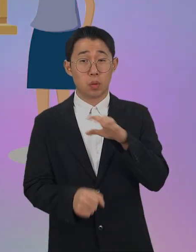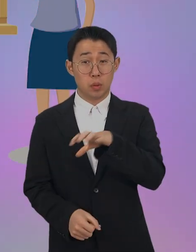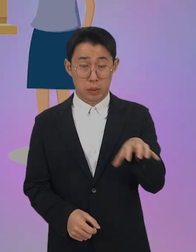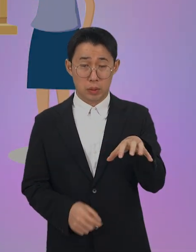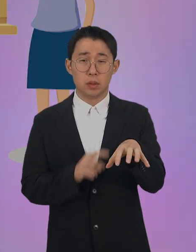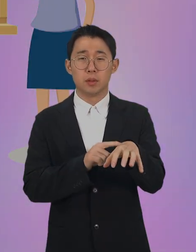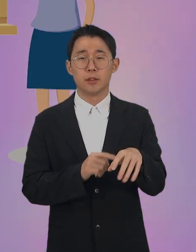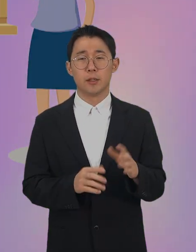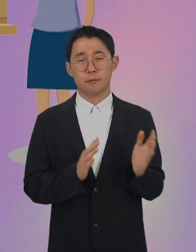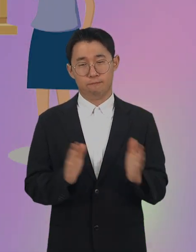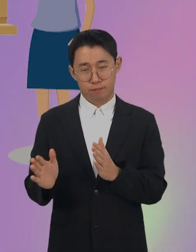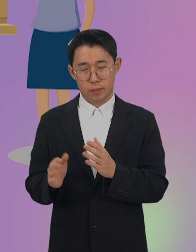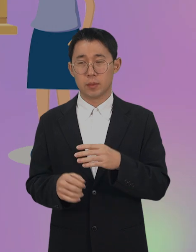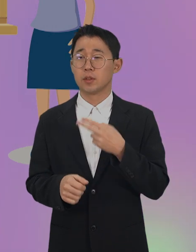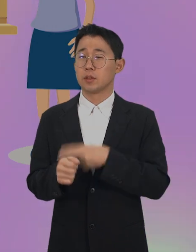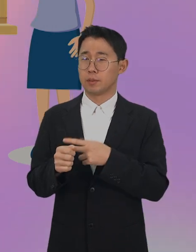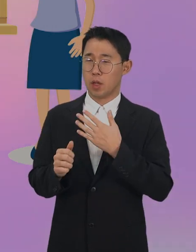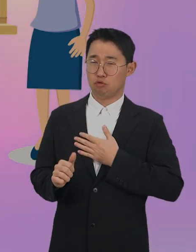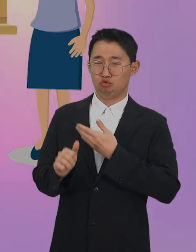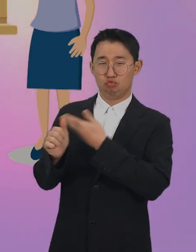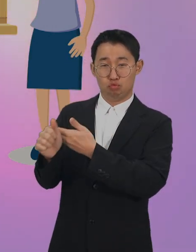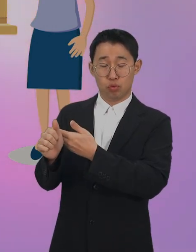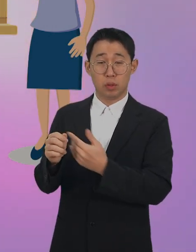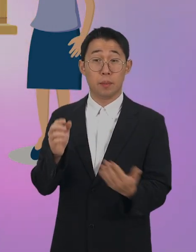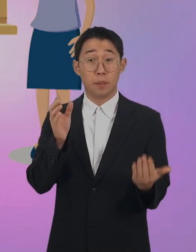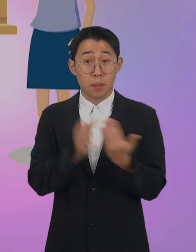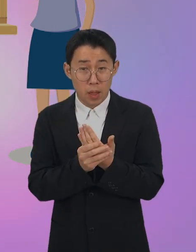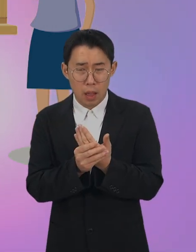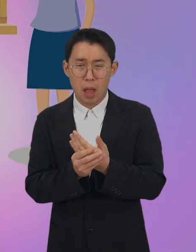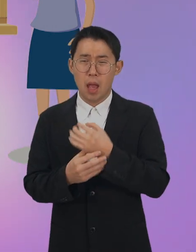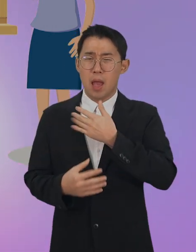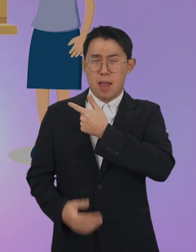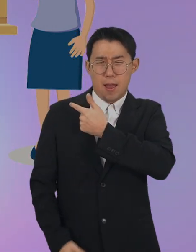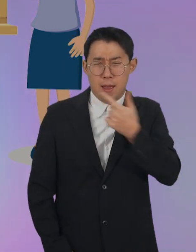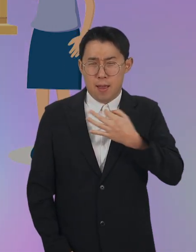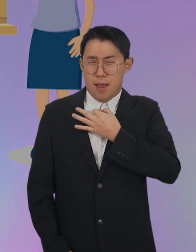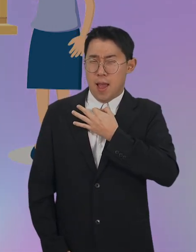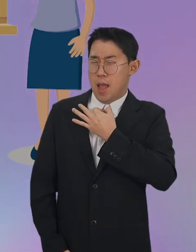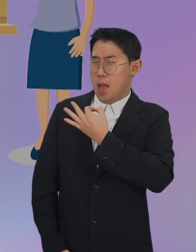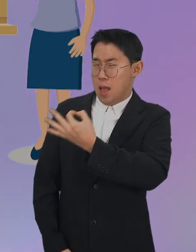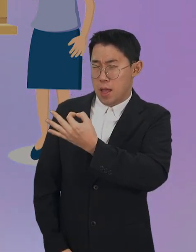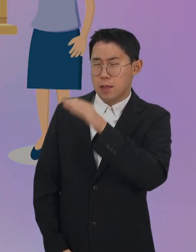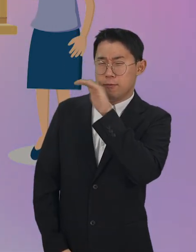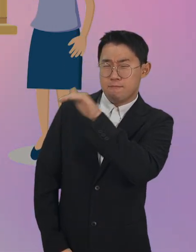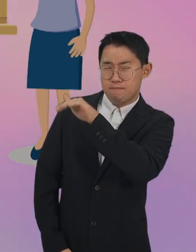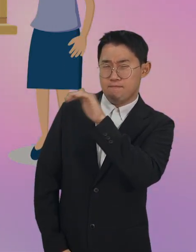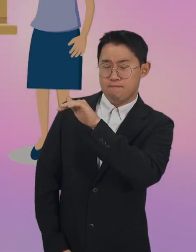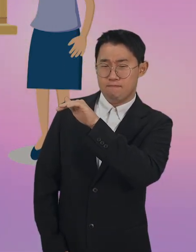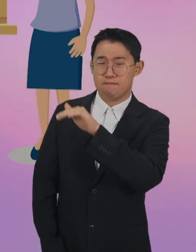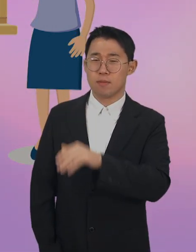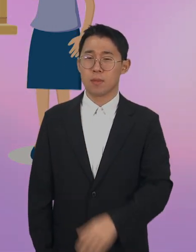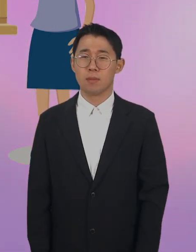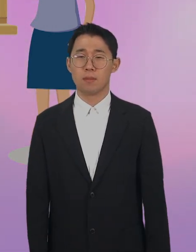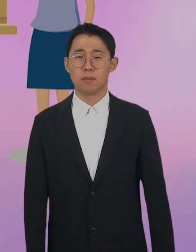위해 현장을 정리 후 선생님께 알린다. 사고가 발생하면 큰 소리로 선생님께 바로